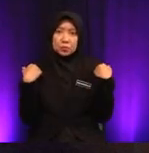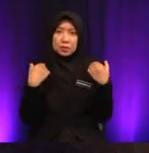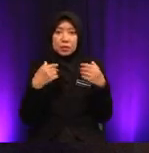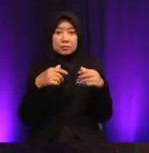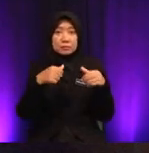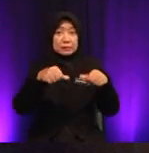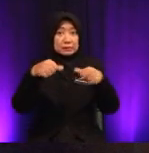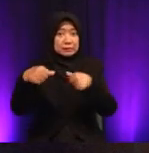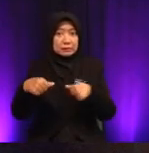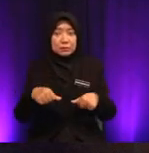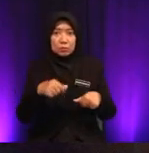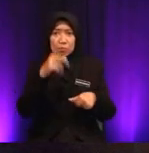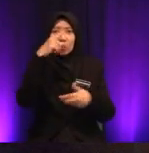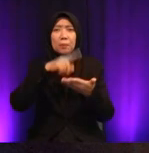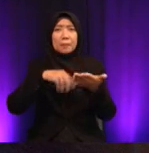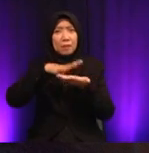ini